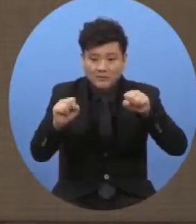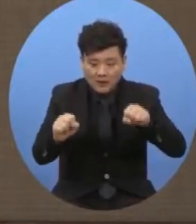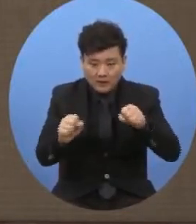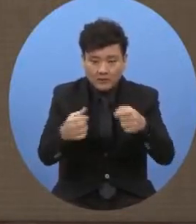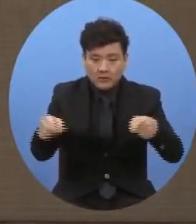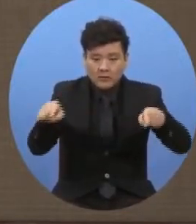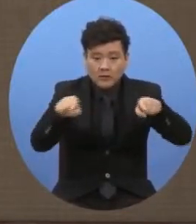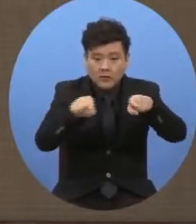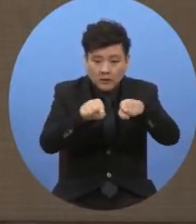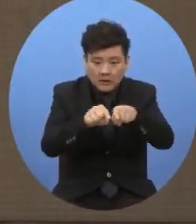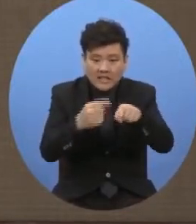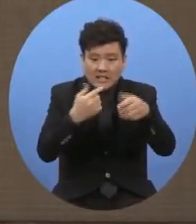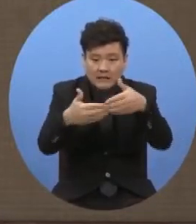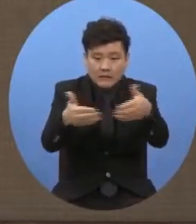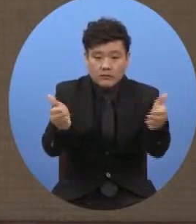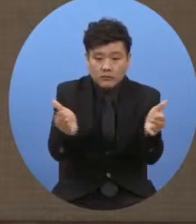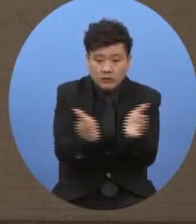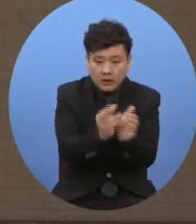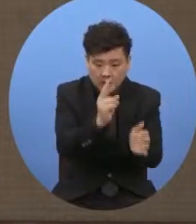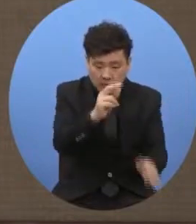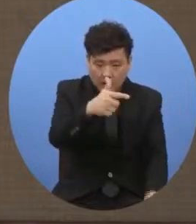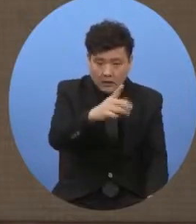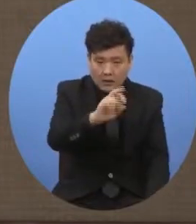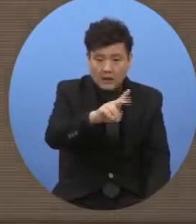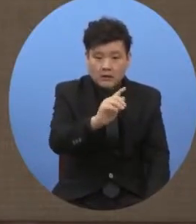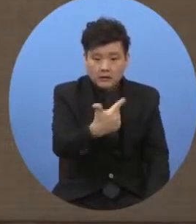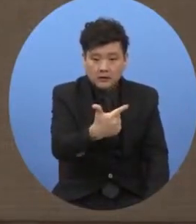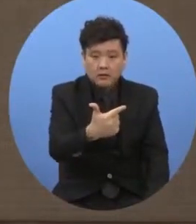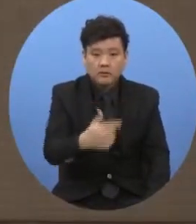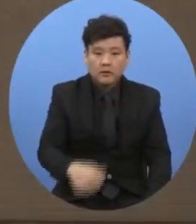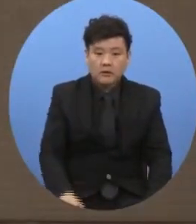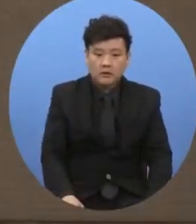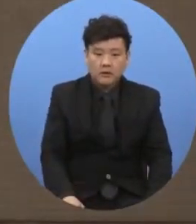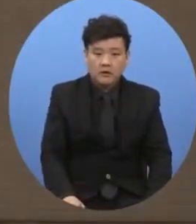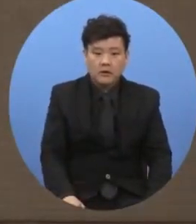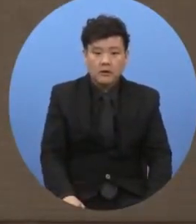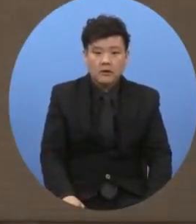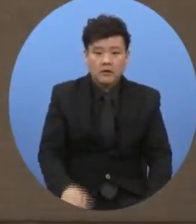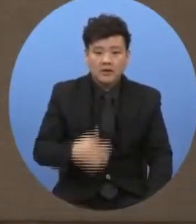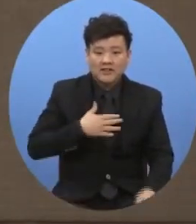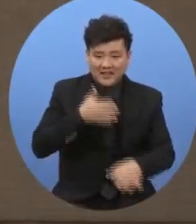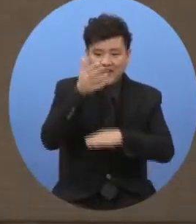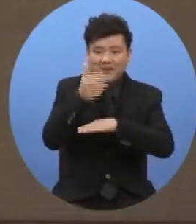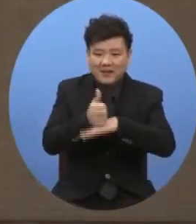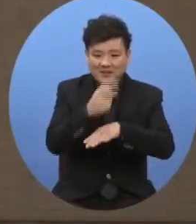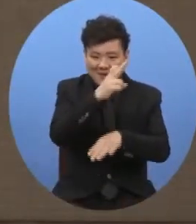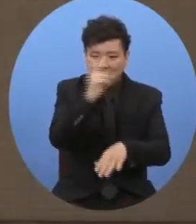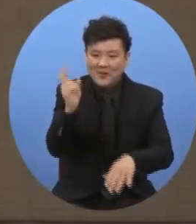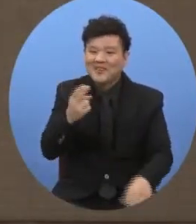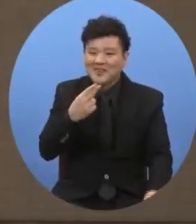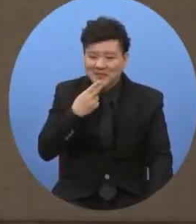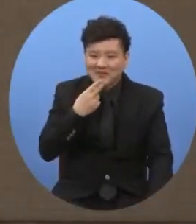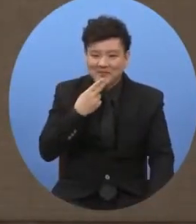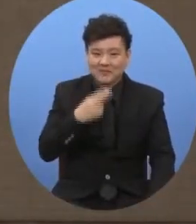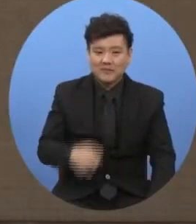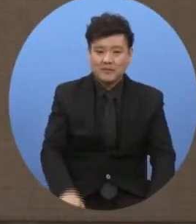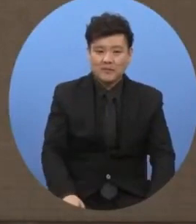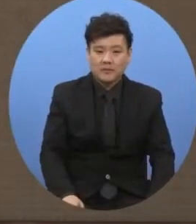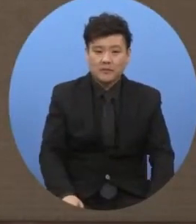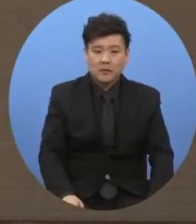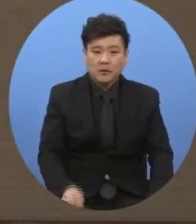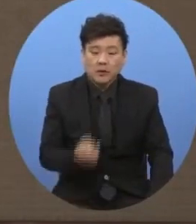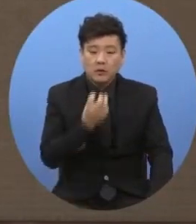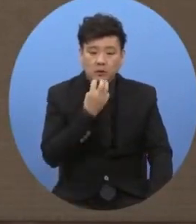더불어민주당 박강산 의원입니다. 제가 오늘 마지막 순서입니다. 오후에는 없다고 합니다. 저는 그동안 이곳